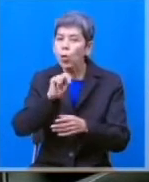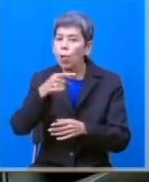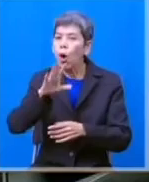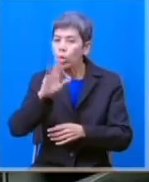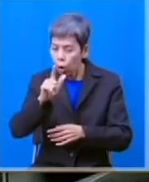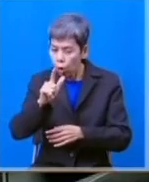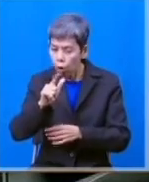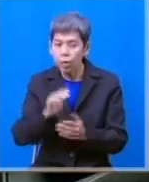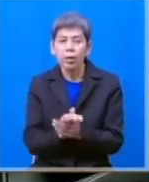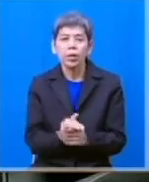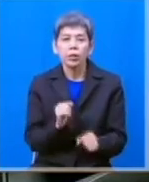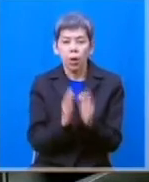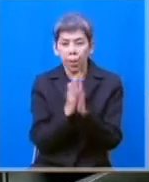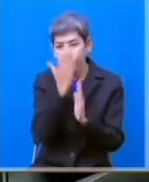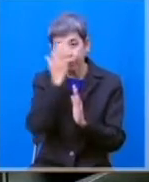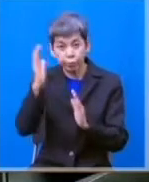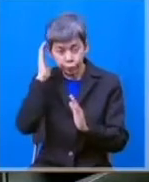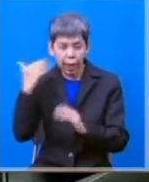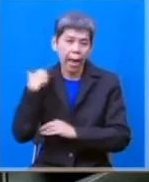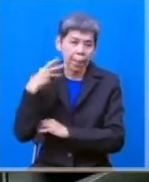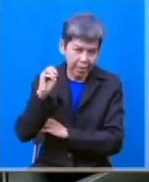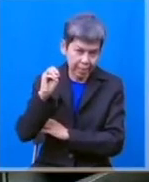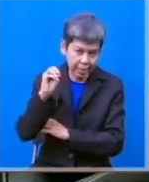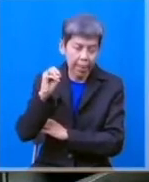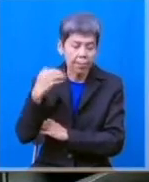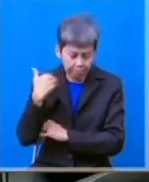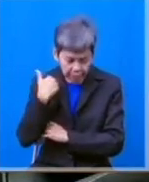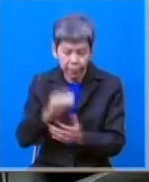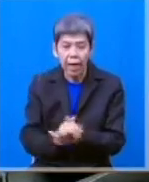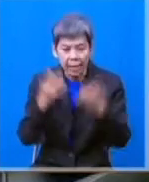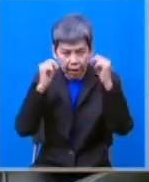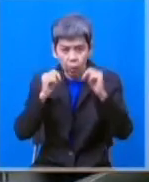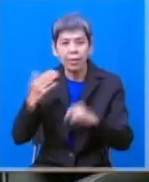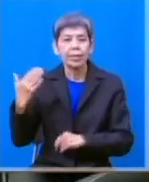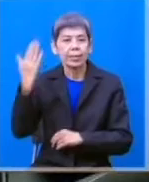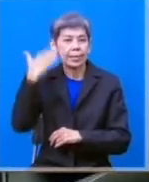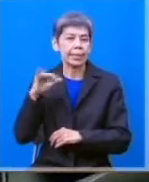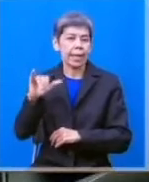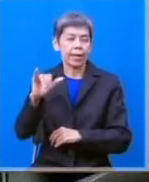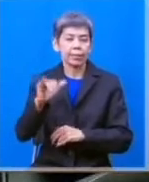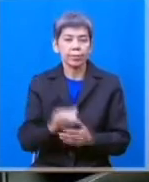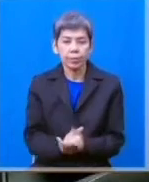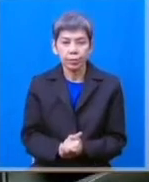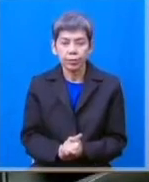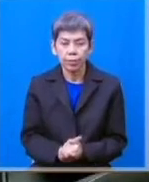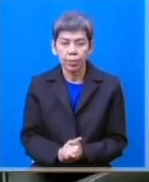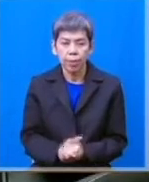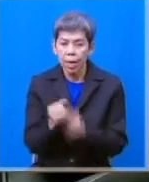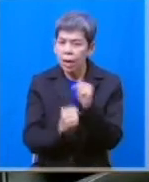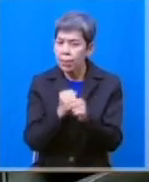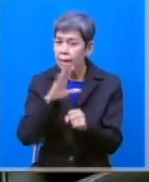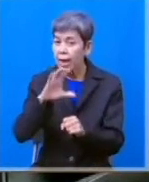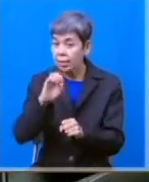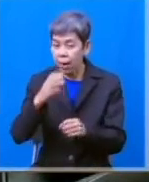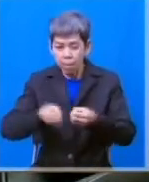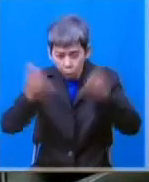สงค์ท่านนายกอภิสิทธิ์นะครับระเบิดอินบุรีที่ตู้สับท่านนายกยิ่งลักษณ์นะครับปี55ระ